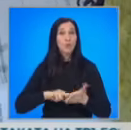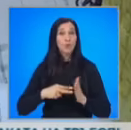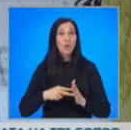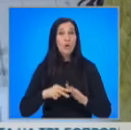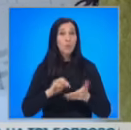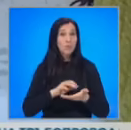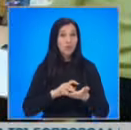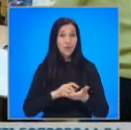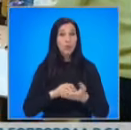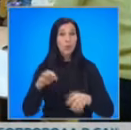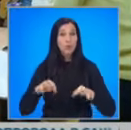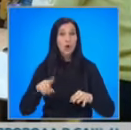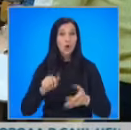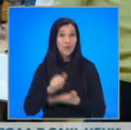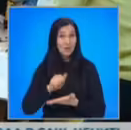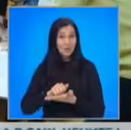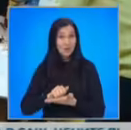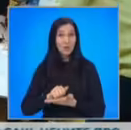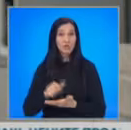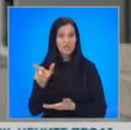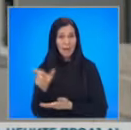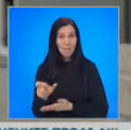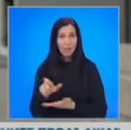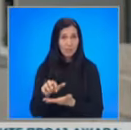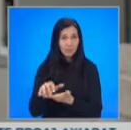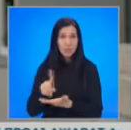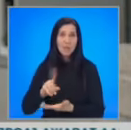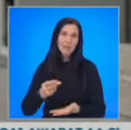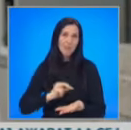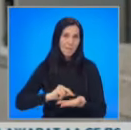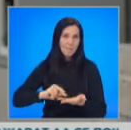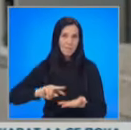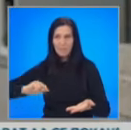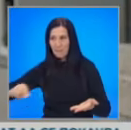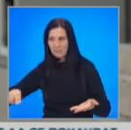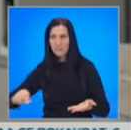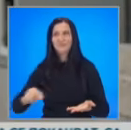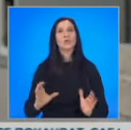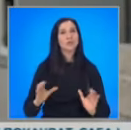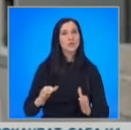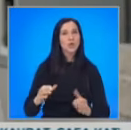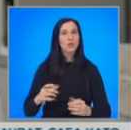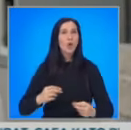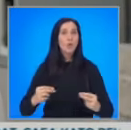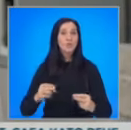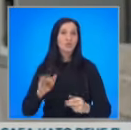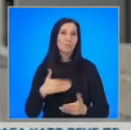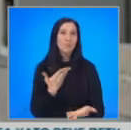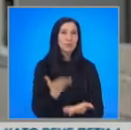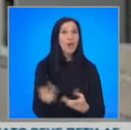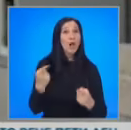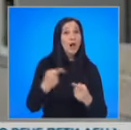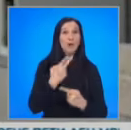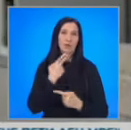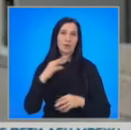машинното гласуване, който се разпечатва от самата машина, няма да се преписва от секционните избирателни комисии, а ще бъде приложение към хартияния протокол на